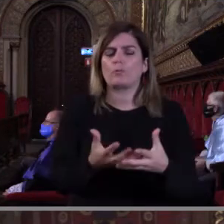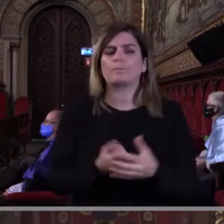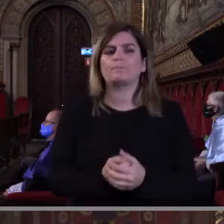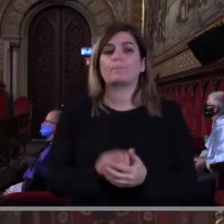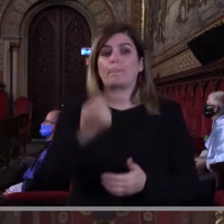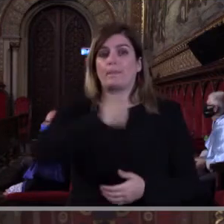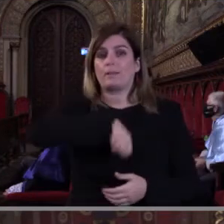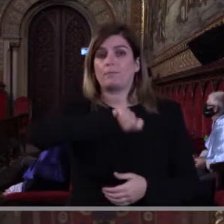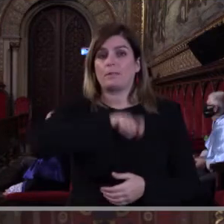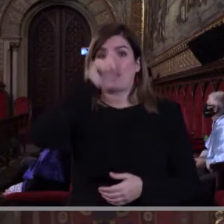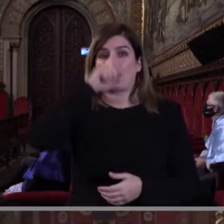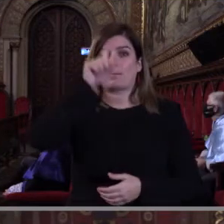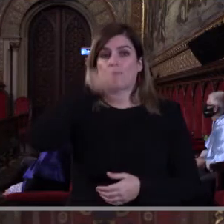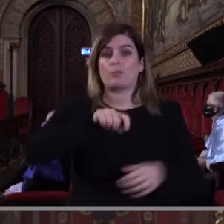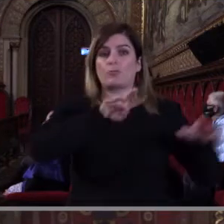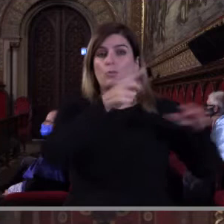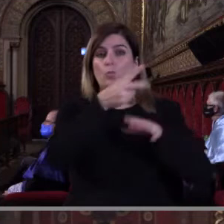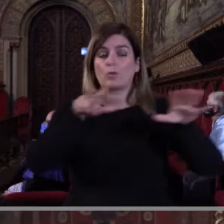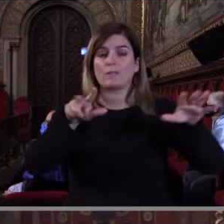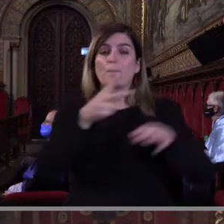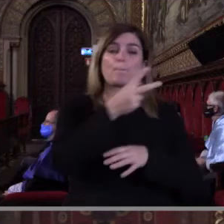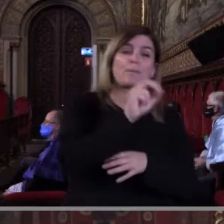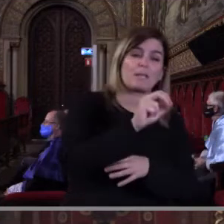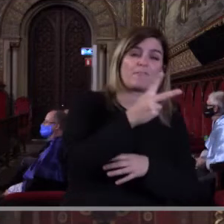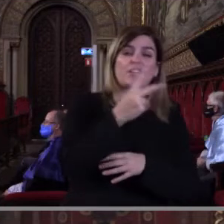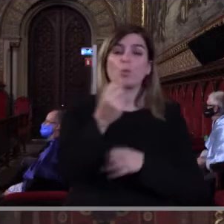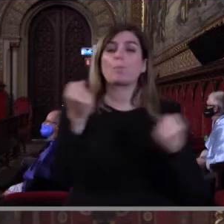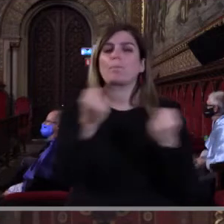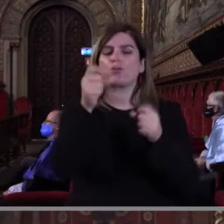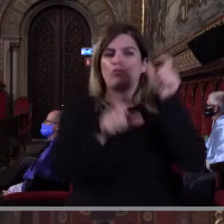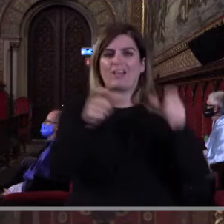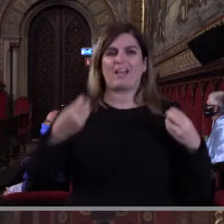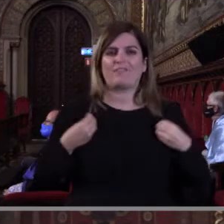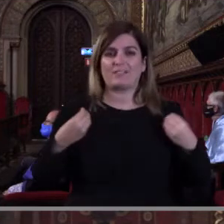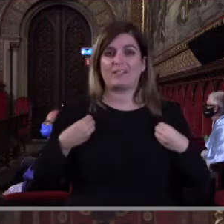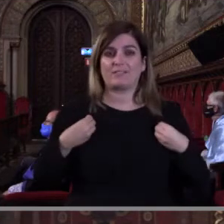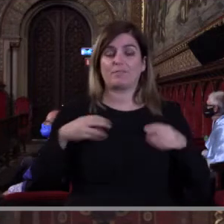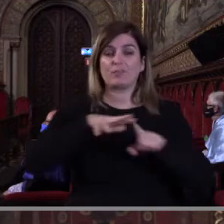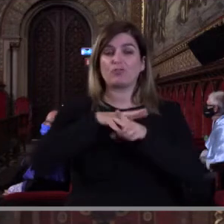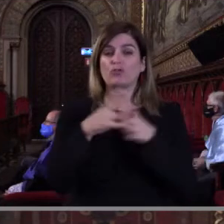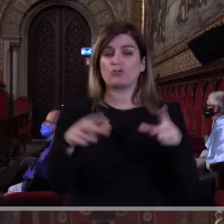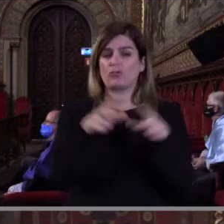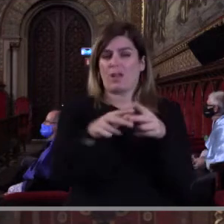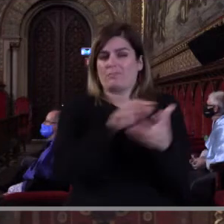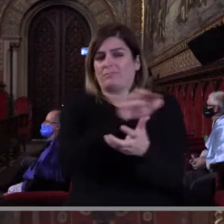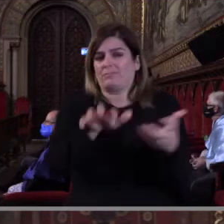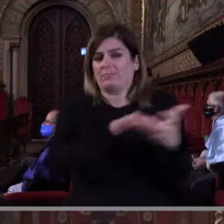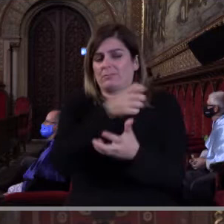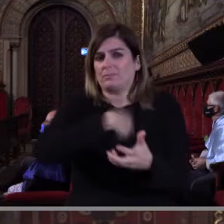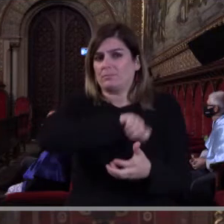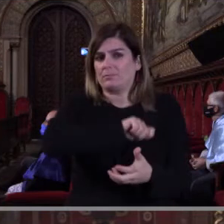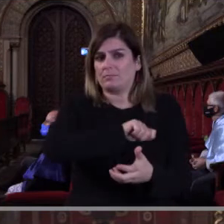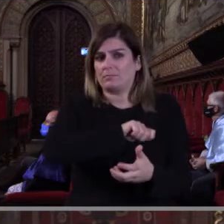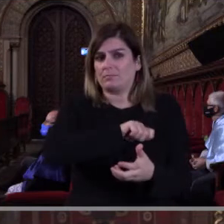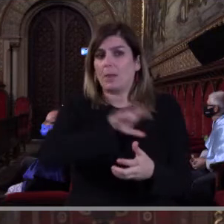Espanya tenia, el 1918, entre 20 i 21 milions d'habitants. La situació social era complicada. El país